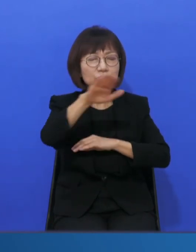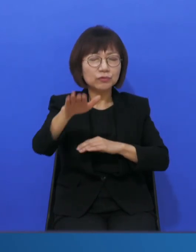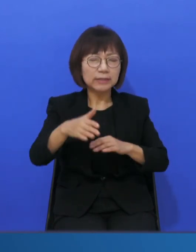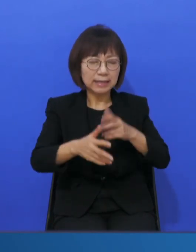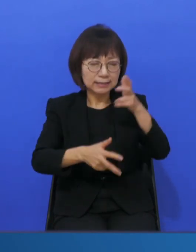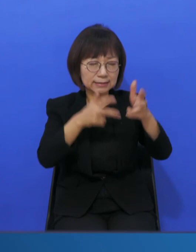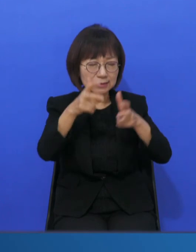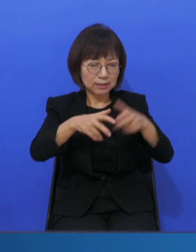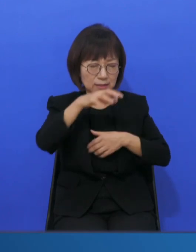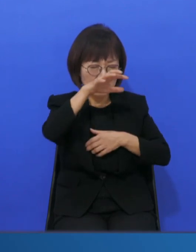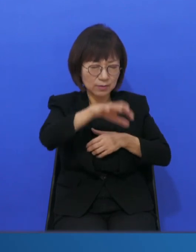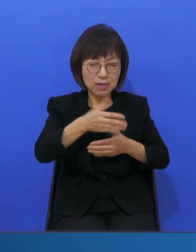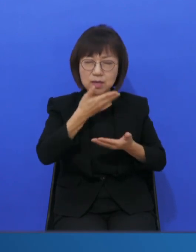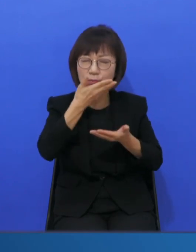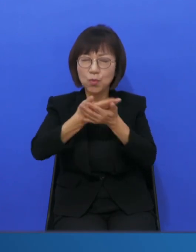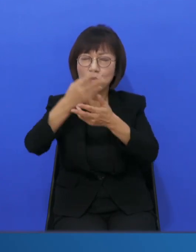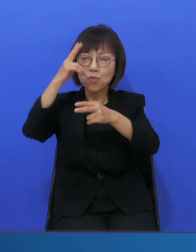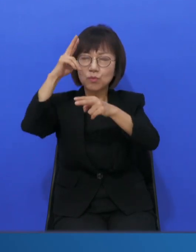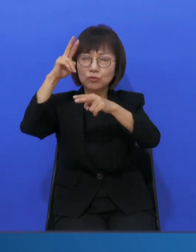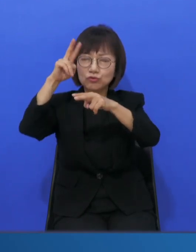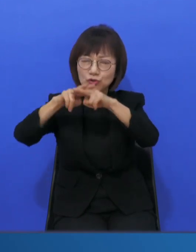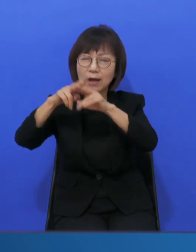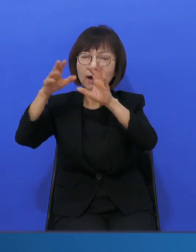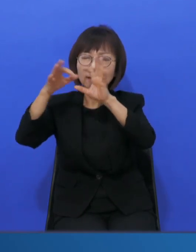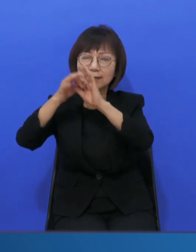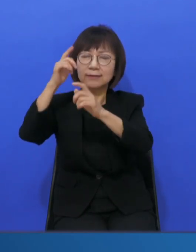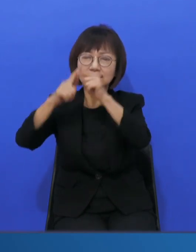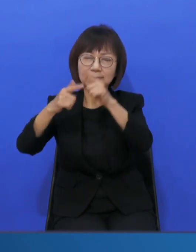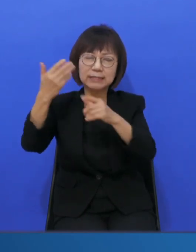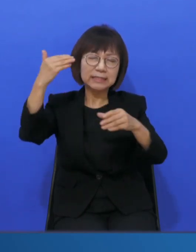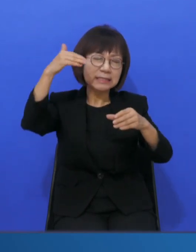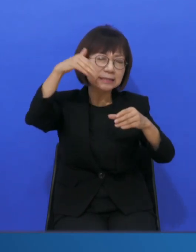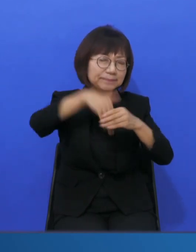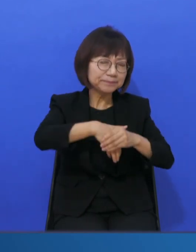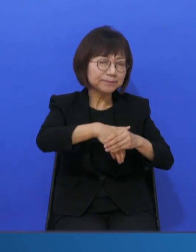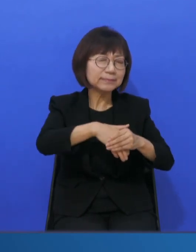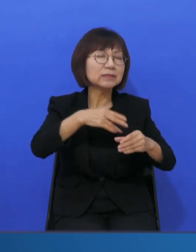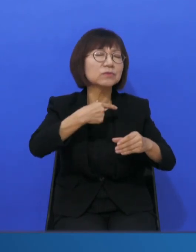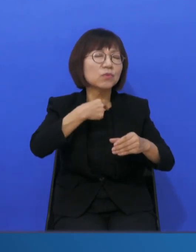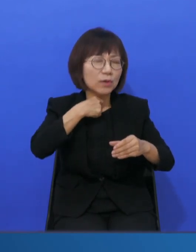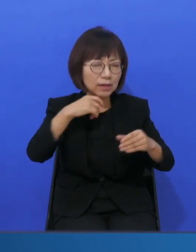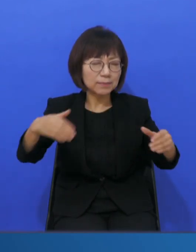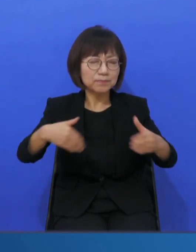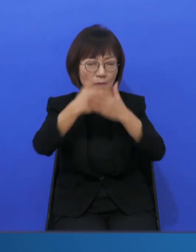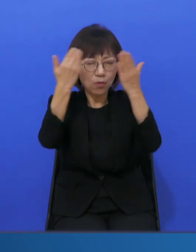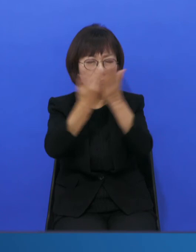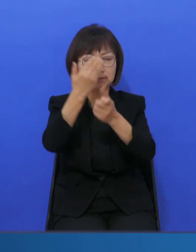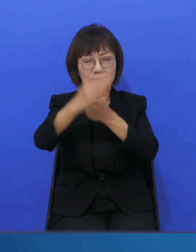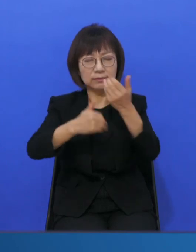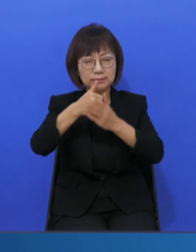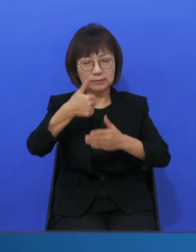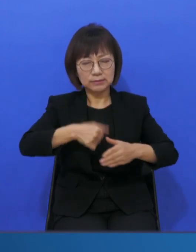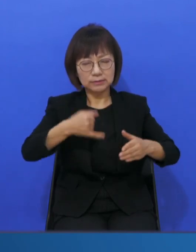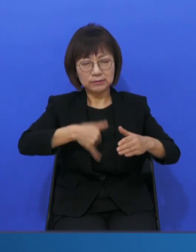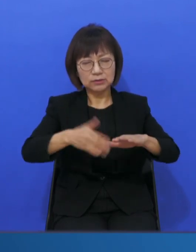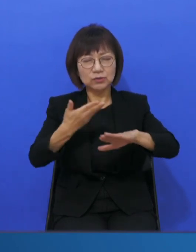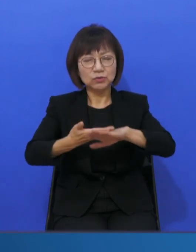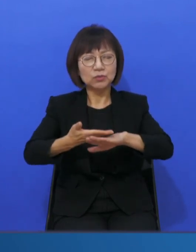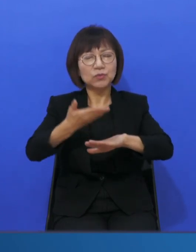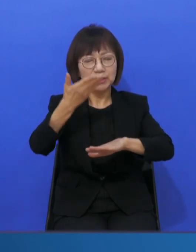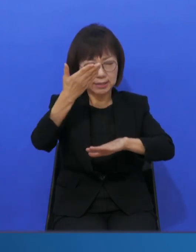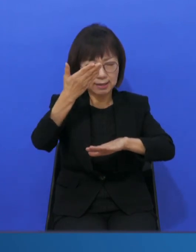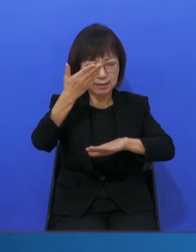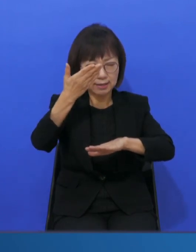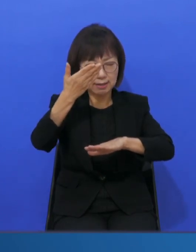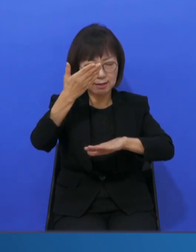나무를 심을 모든 하나님의 사람들 위해 upon the heads of all the people that will plant the tree of the throne upon all their